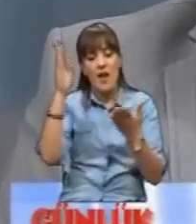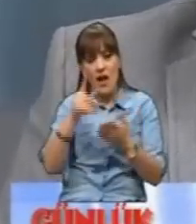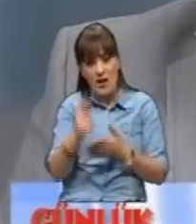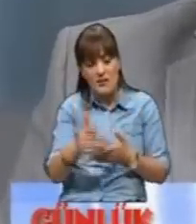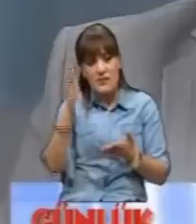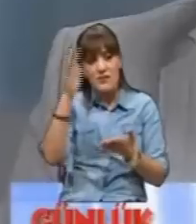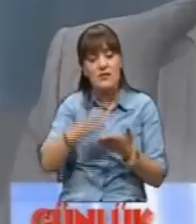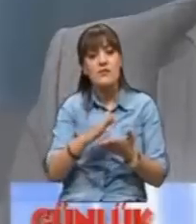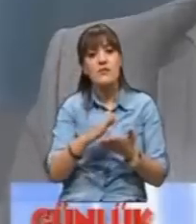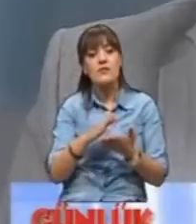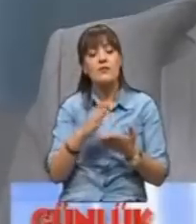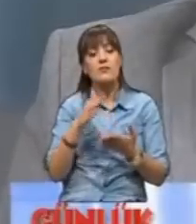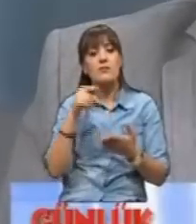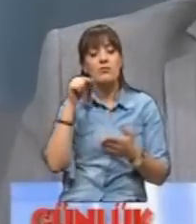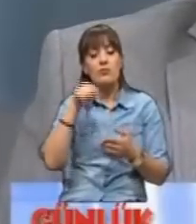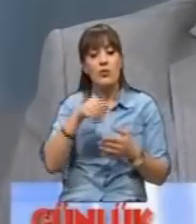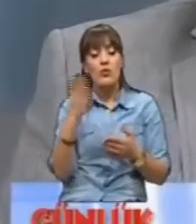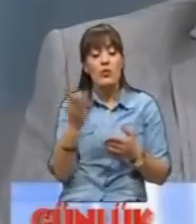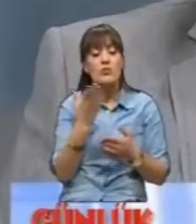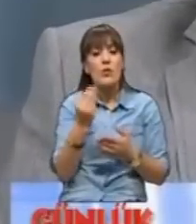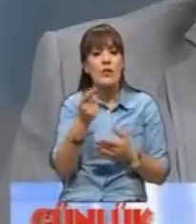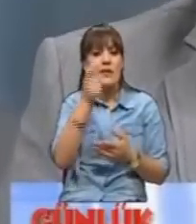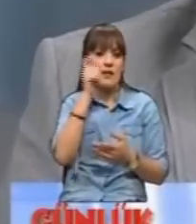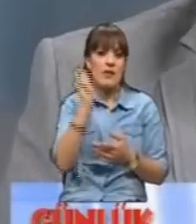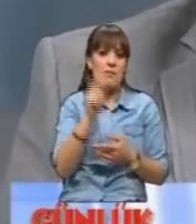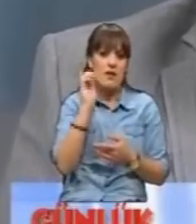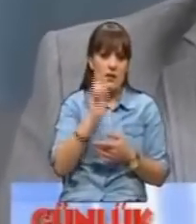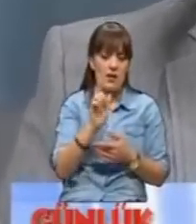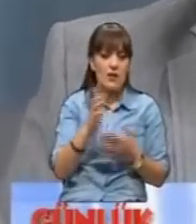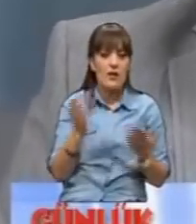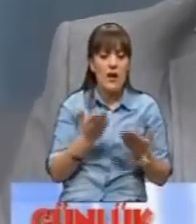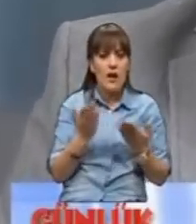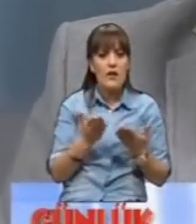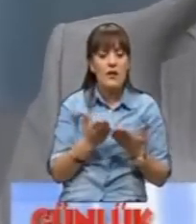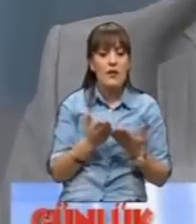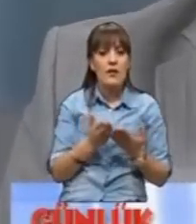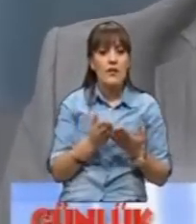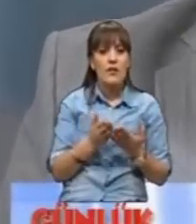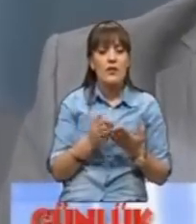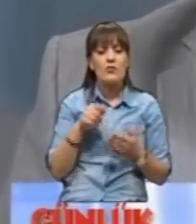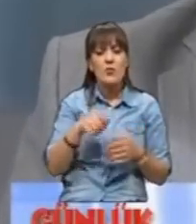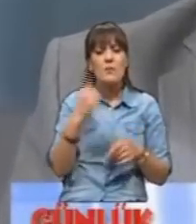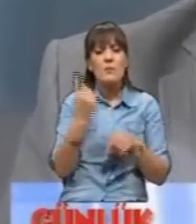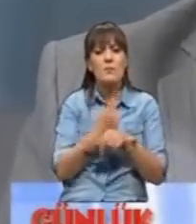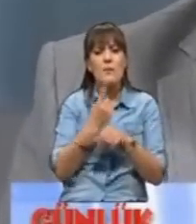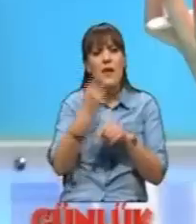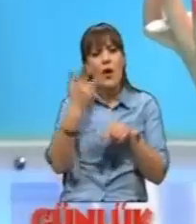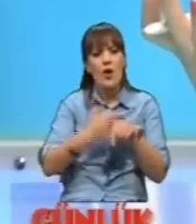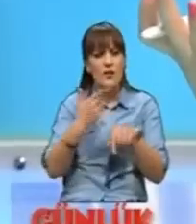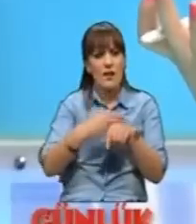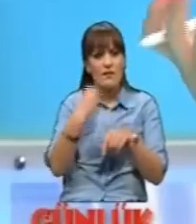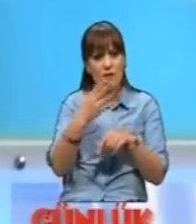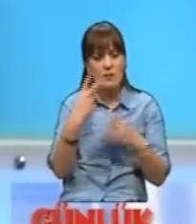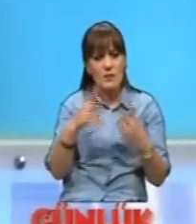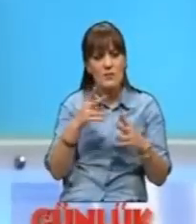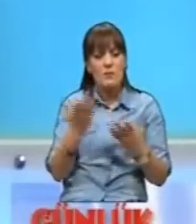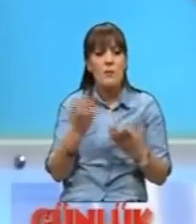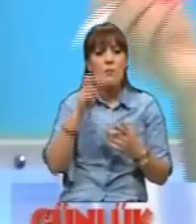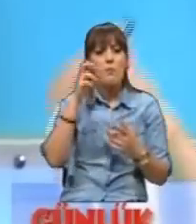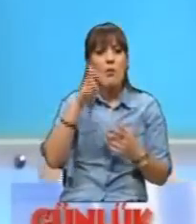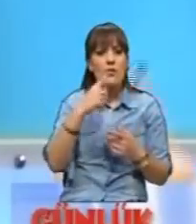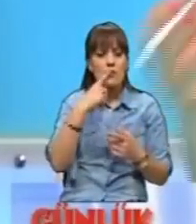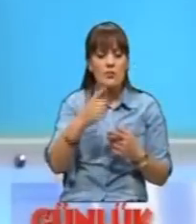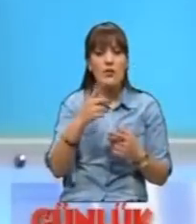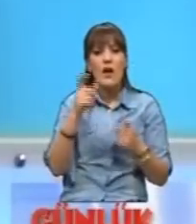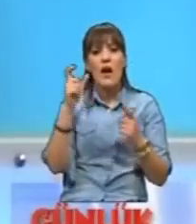kısıtlaması. Bunlara çok dikkat etmek gerekir. Yani şöyle bir örnekleyebilir misiniz? Yani işte